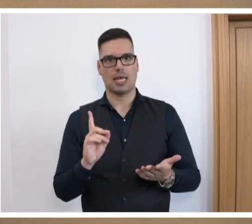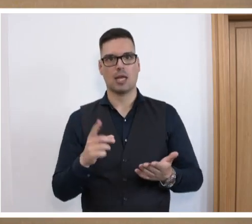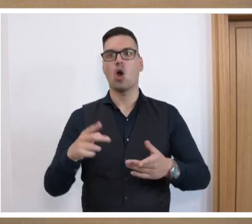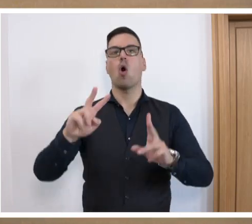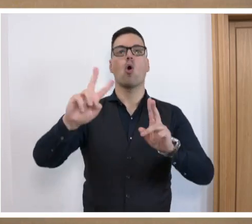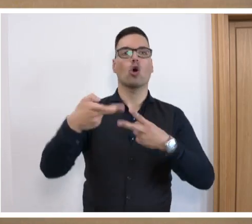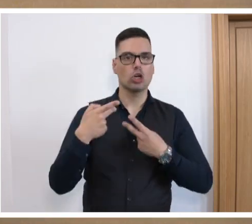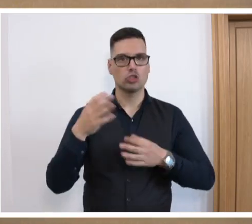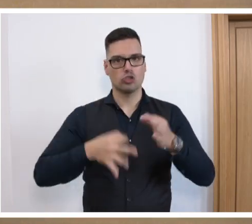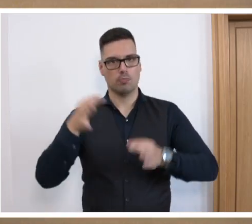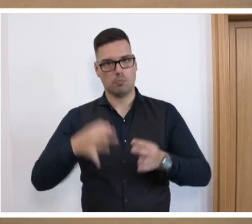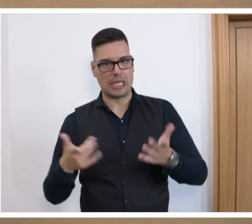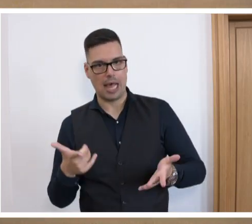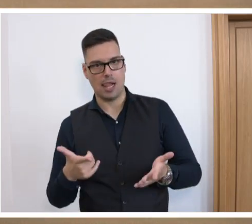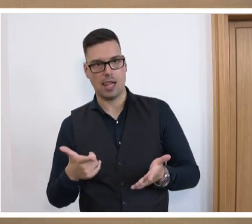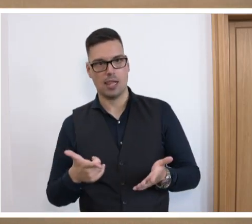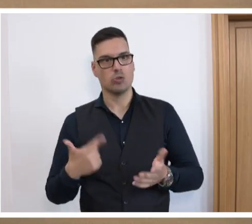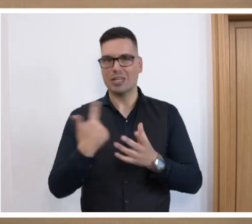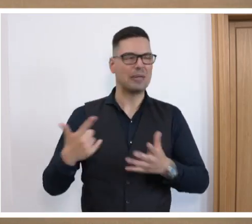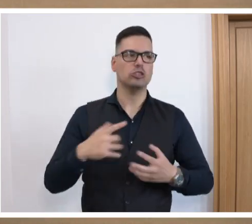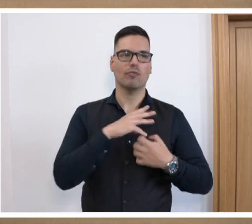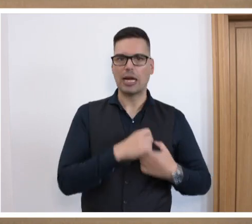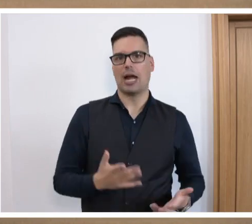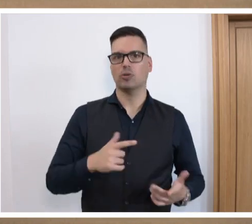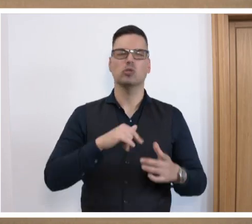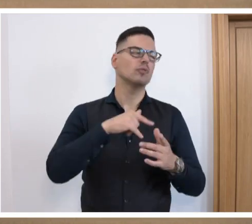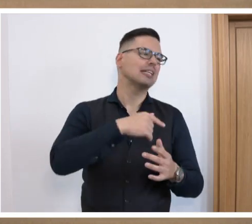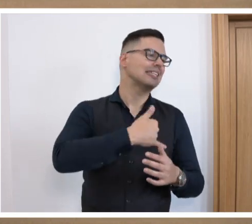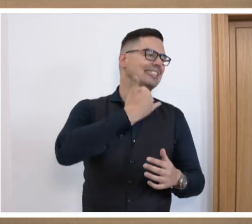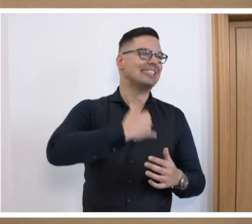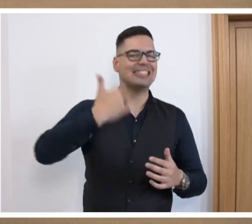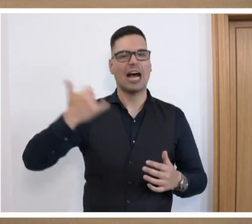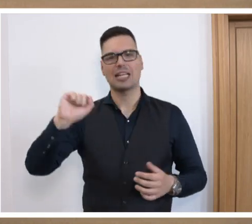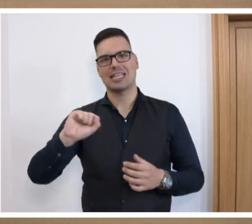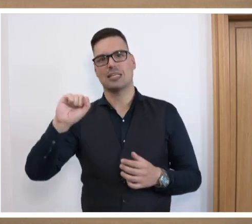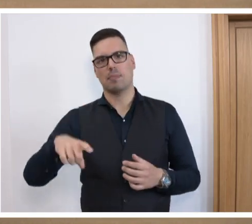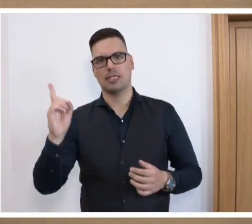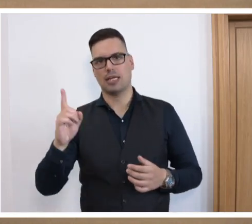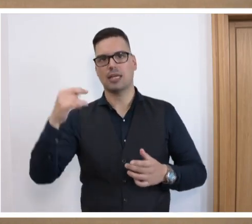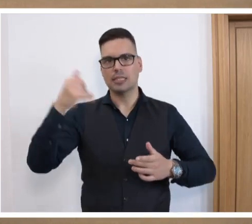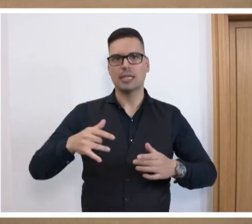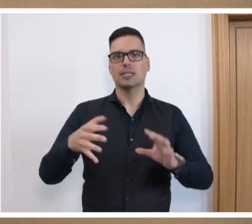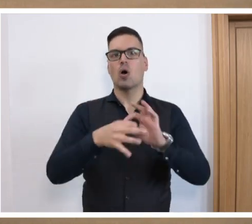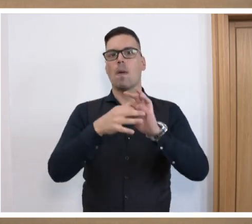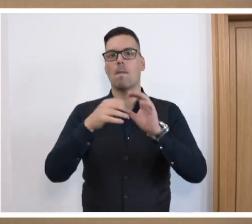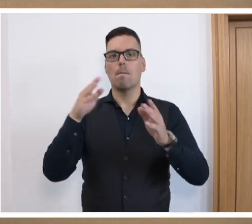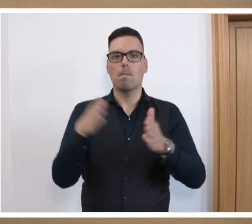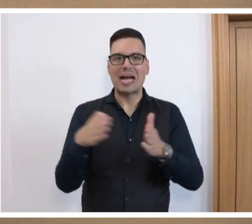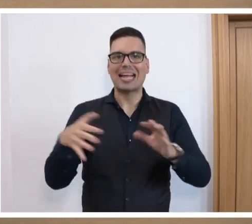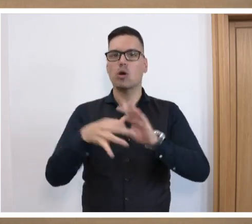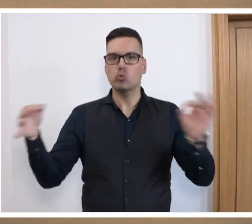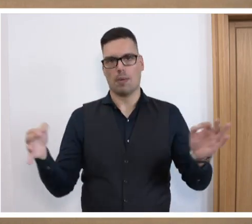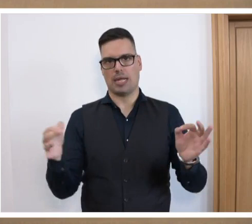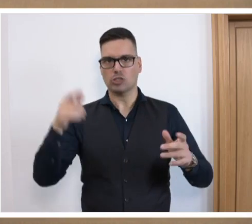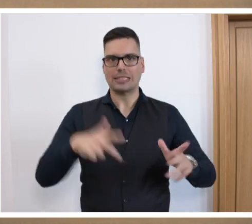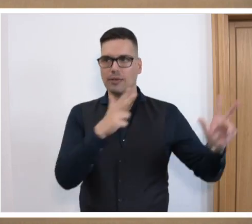zur verlorenen Intendantenwahl. Das hat man immer noch nicht verkraftet, dass nach so vielen Jahren SPD-Intendant ein parteiunabhängiger Intendant da ist. Das ist die